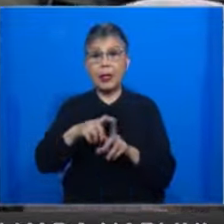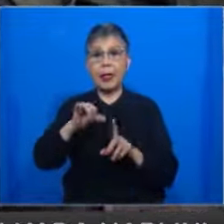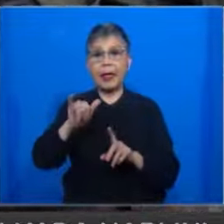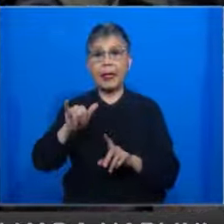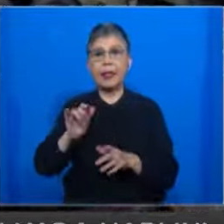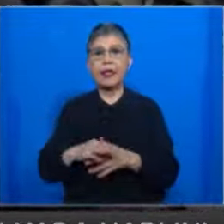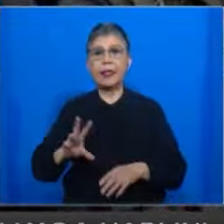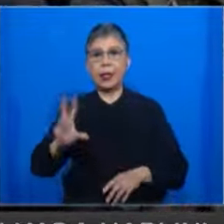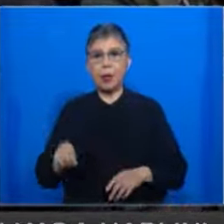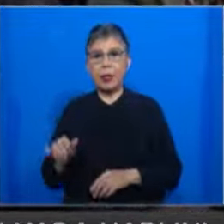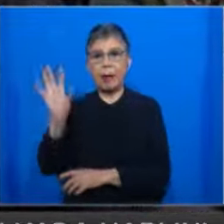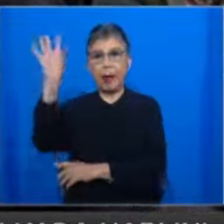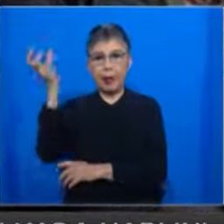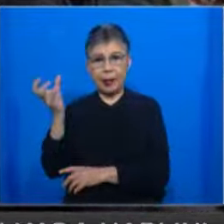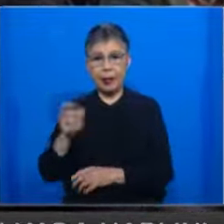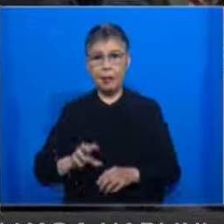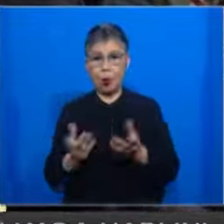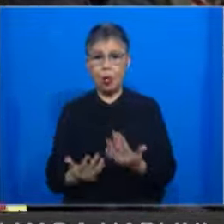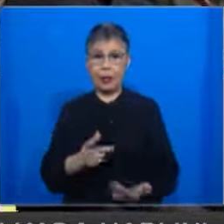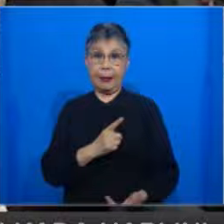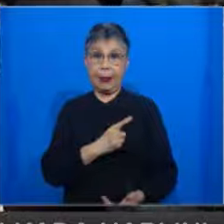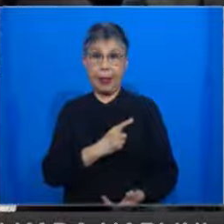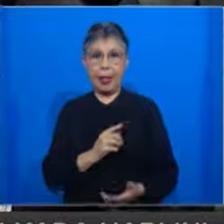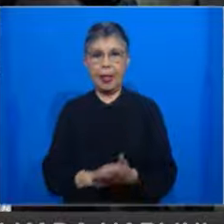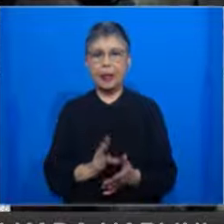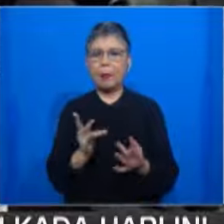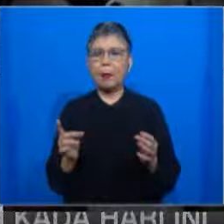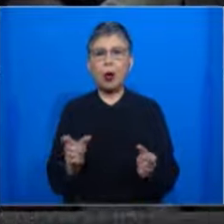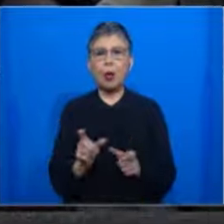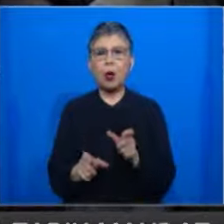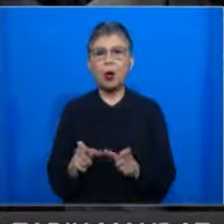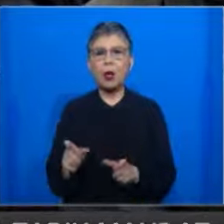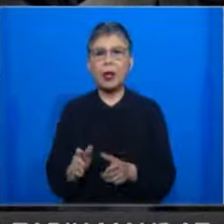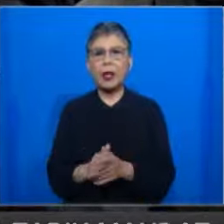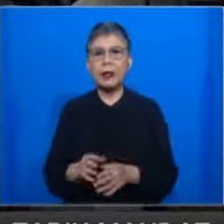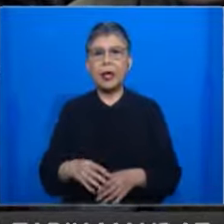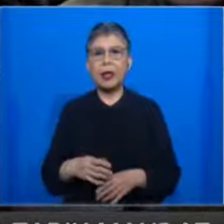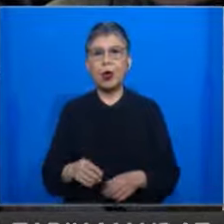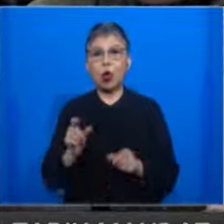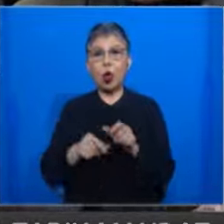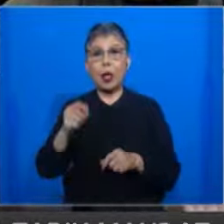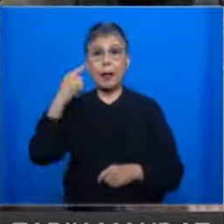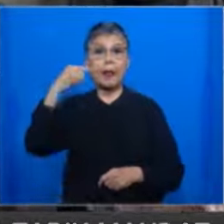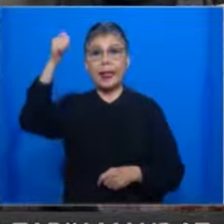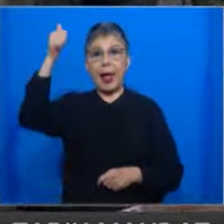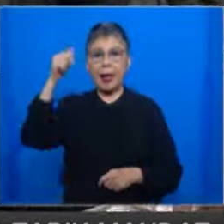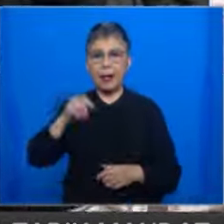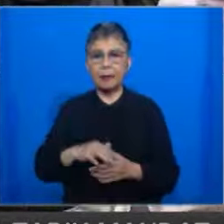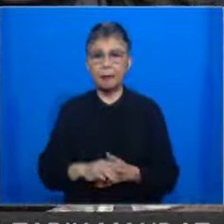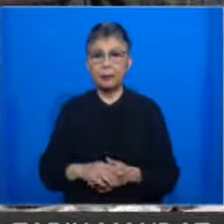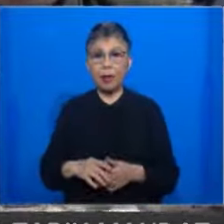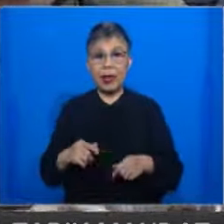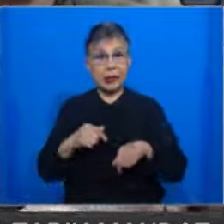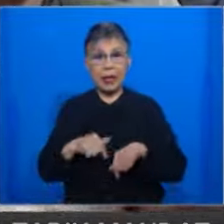Barat, dan juga Banten, masyarakat sipil, dan juga tadi ada sejumlah kalangan dari public figure. Dan saat ini memang